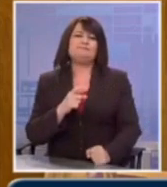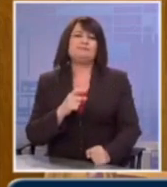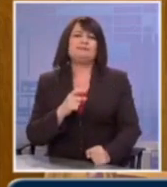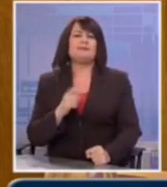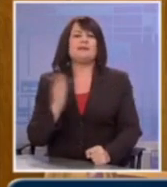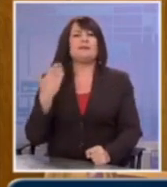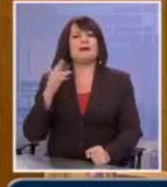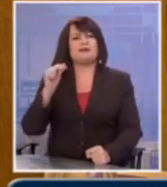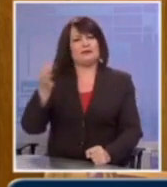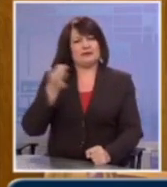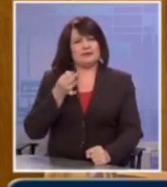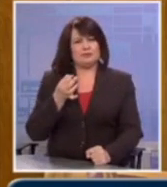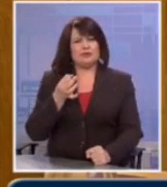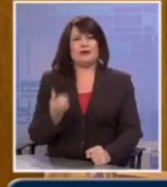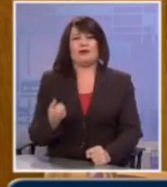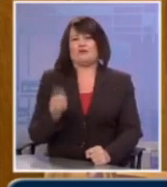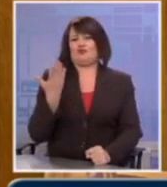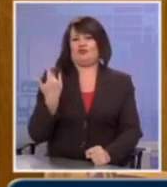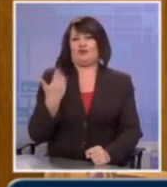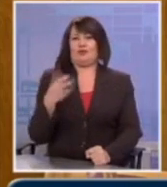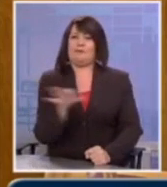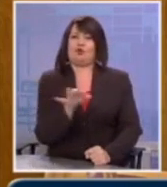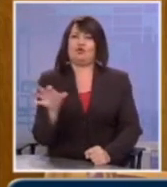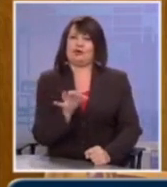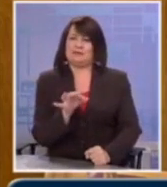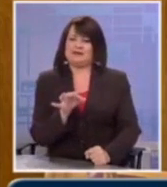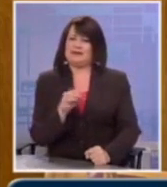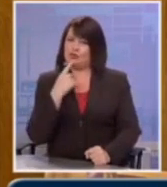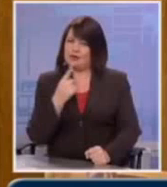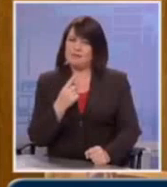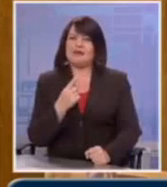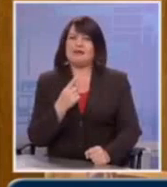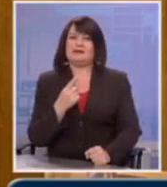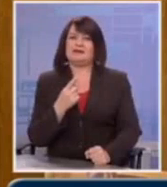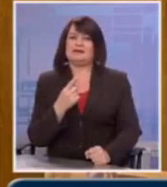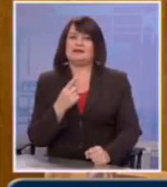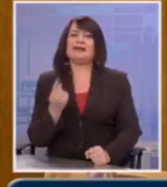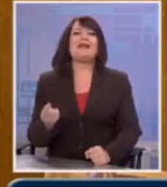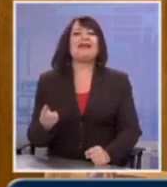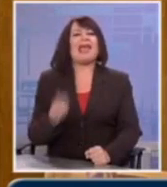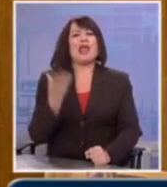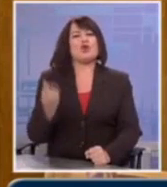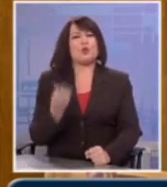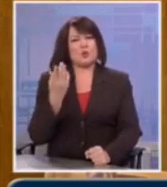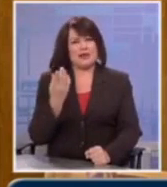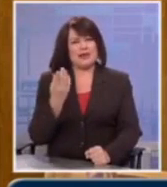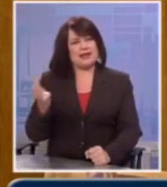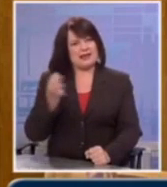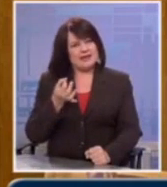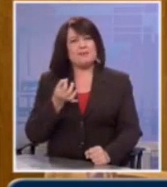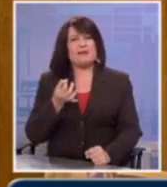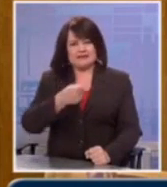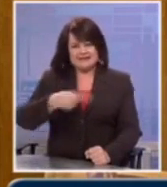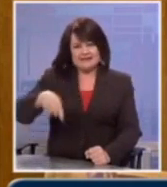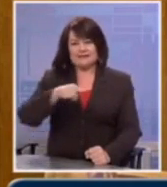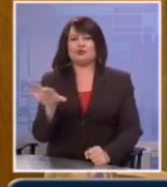μίλησε για το θέμα των νεο προν αυτών που έχουν προσληφθεί και είναι καινούργιοι αναφέρθηκε σε αυτούς που